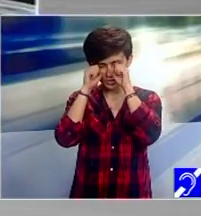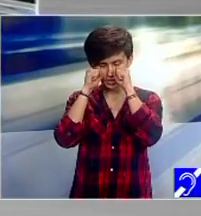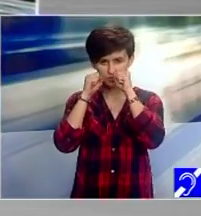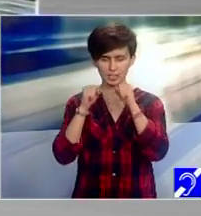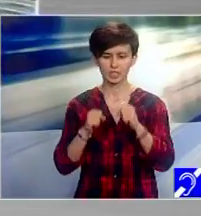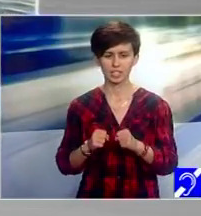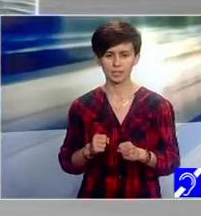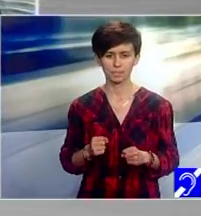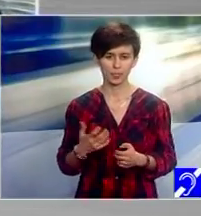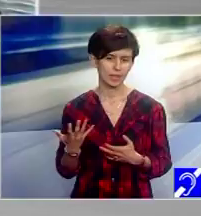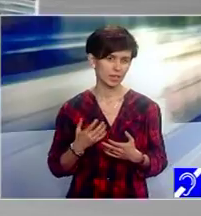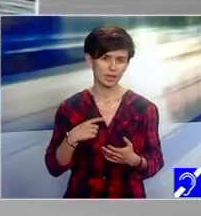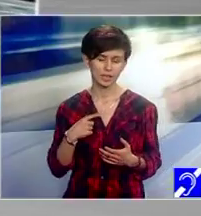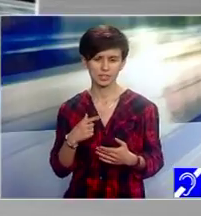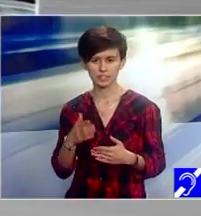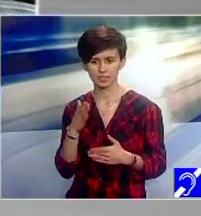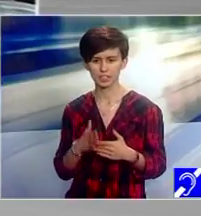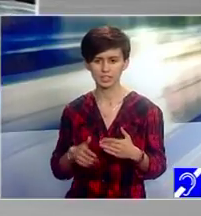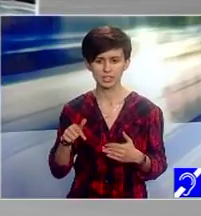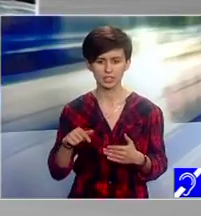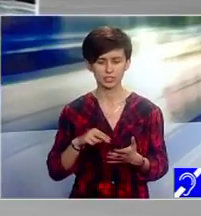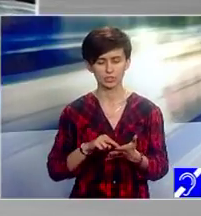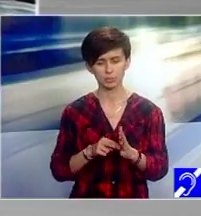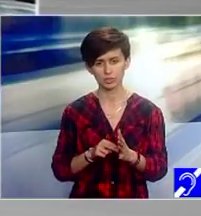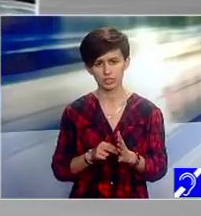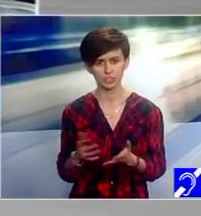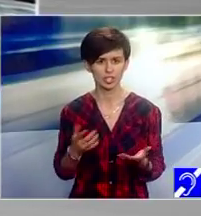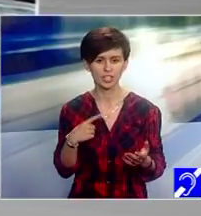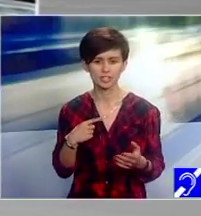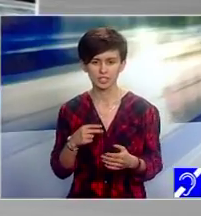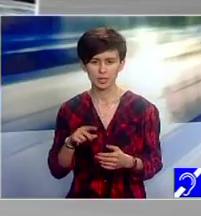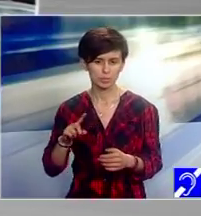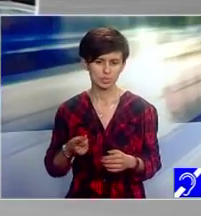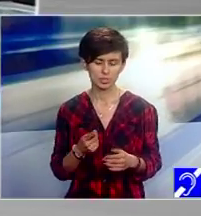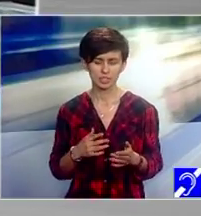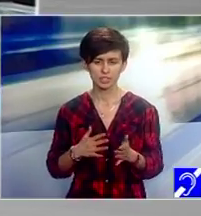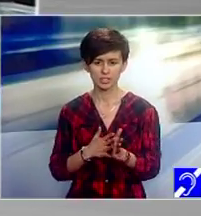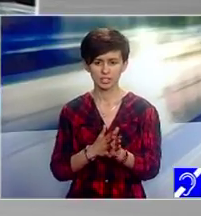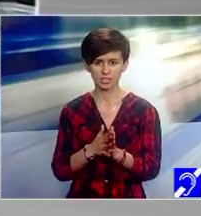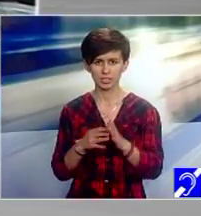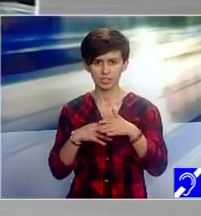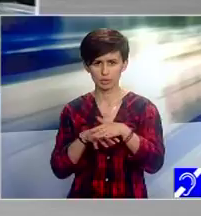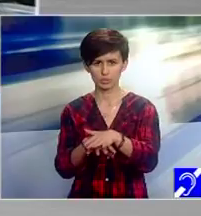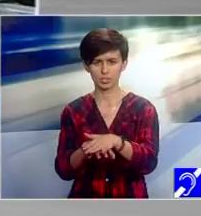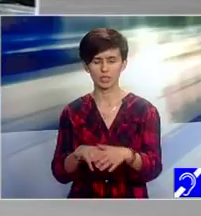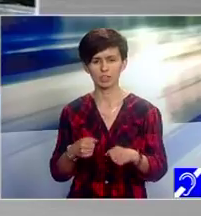urmă, domnule profesor, care este finalitatea acestui proces și care sunt șansele de incluziune ale unui absolvent de liceu?